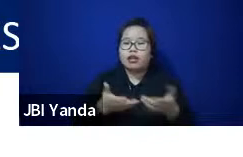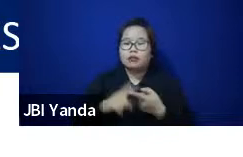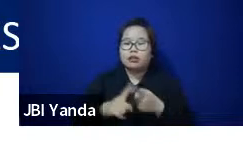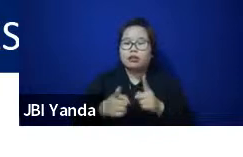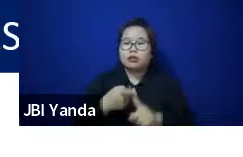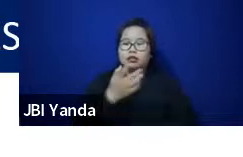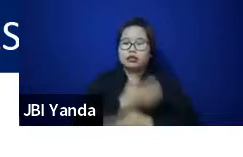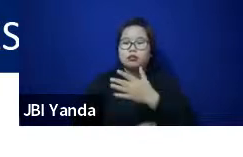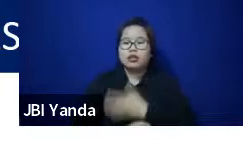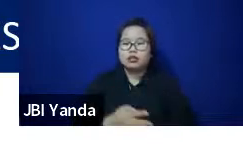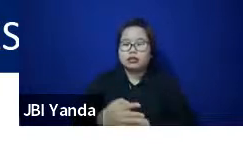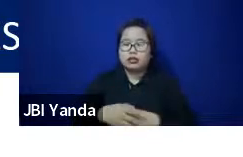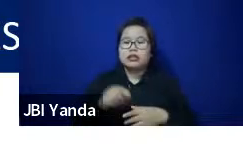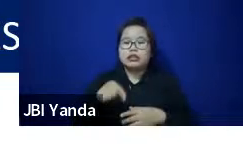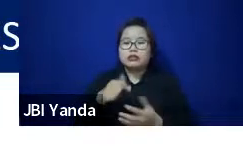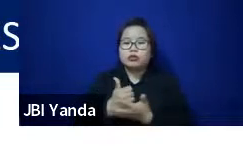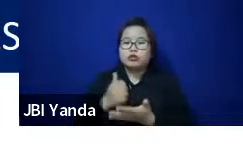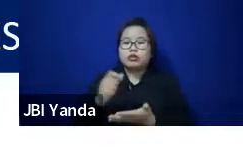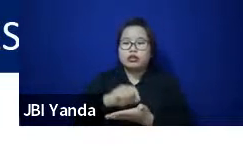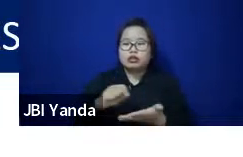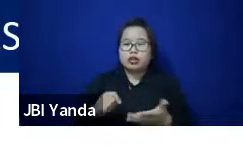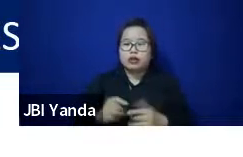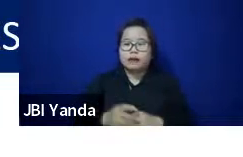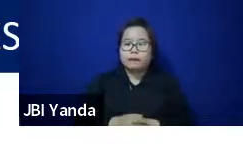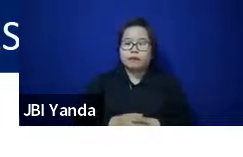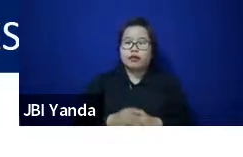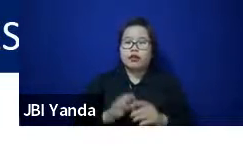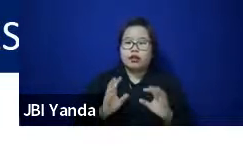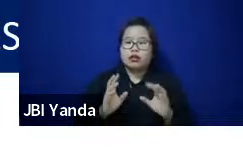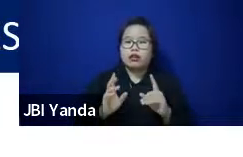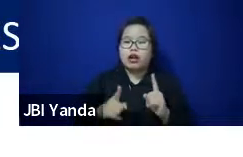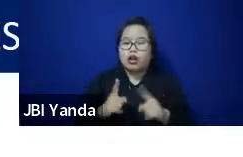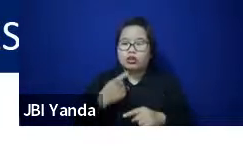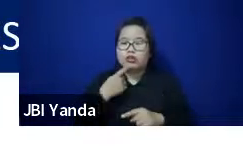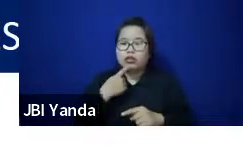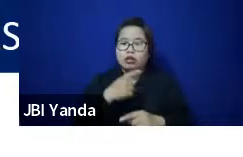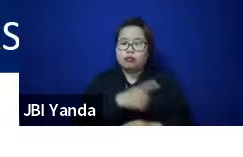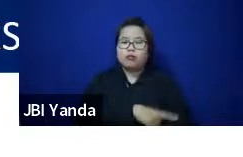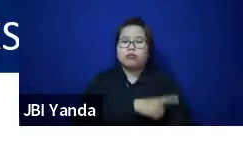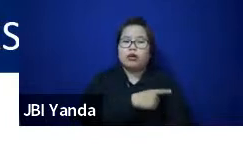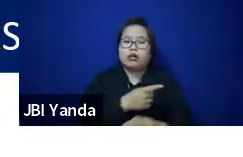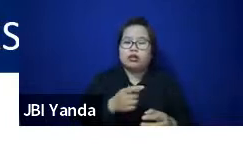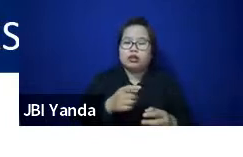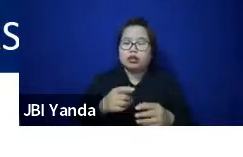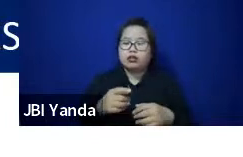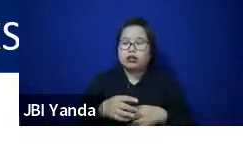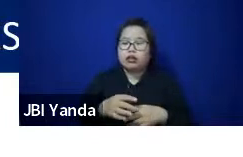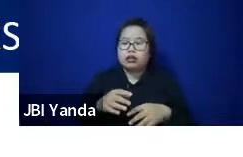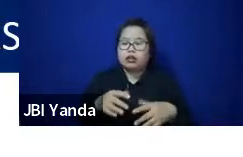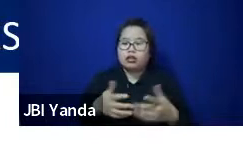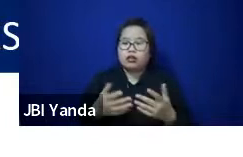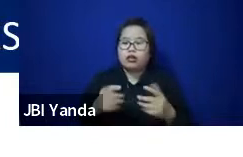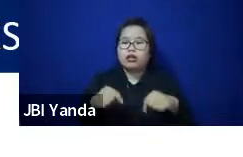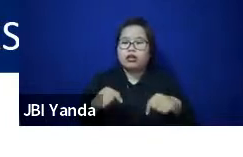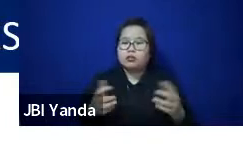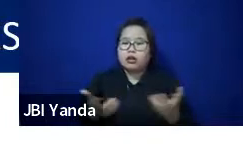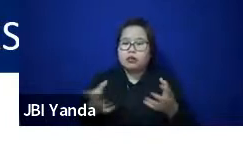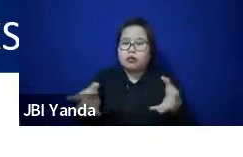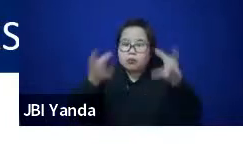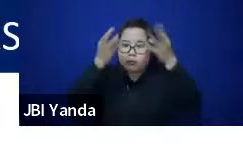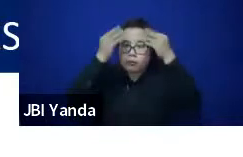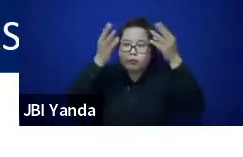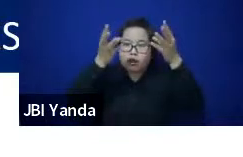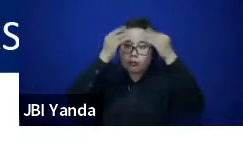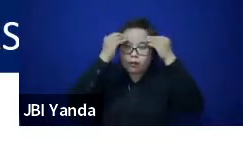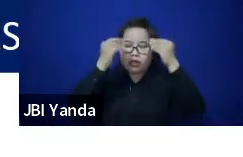Nah ini menjadi salah satu catatan juga. Yang keempat tentang knowledge dan capacity. Nah ini pemahaman ya